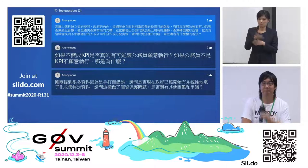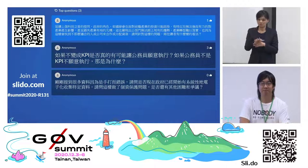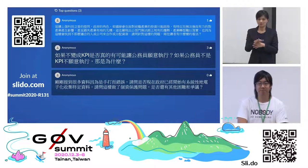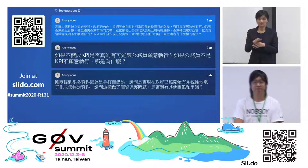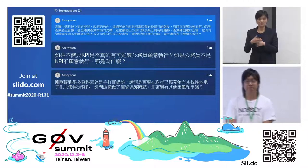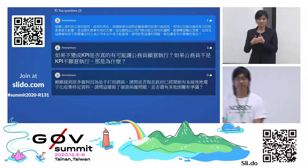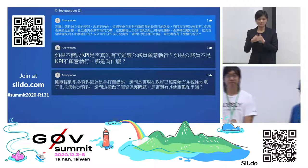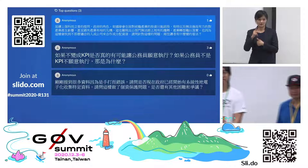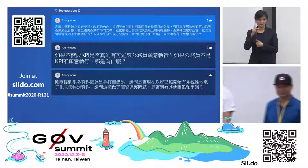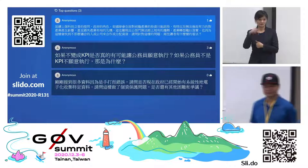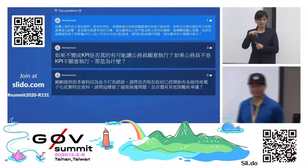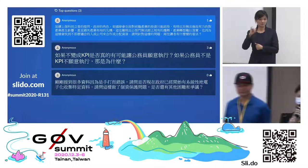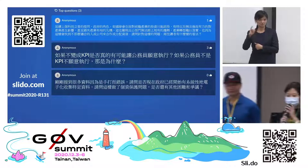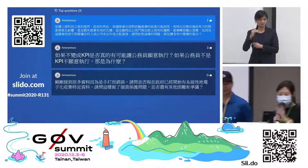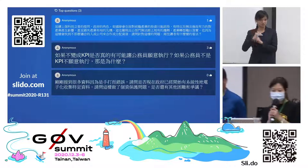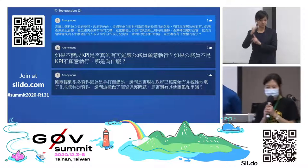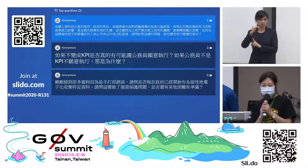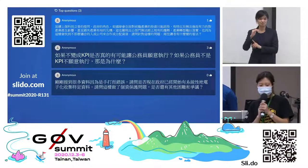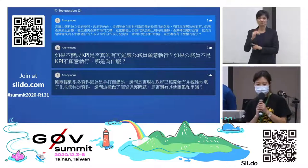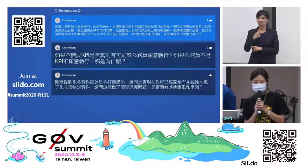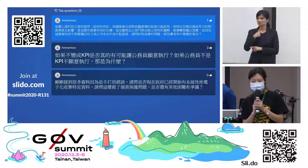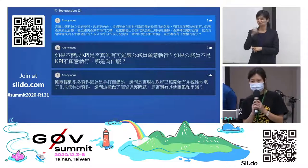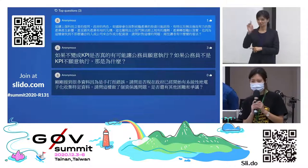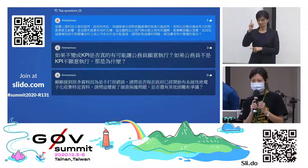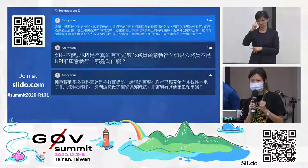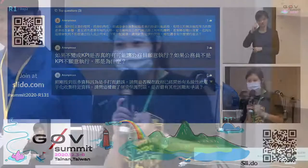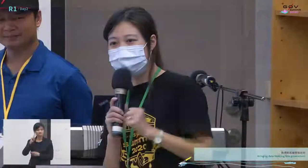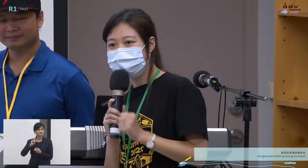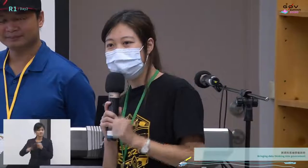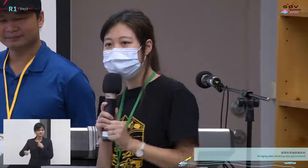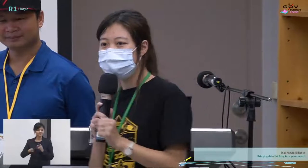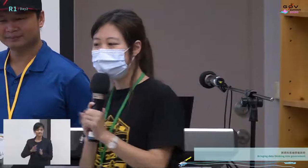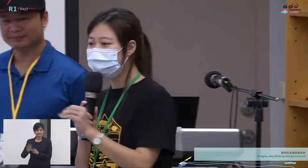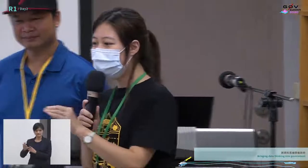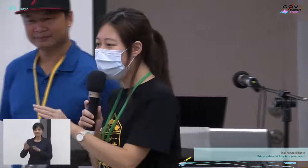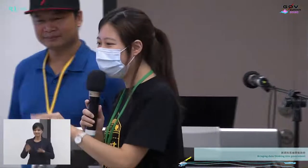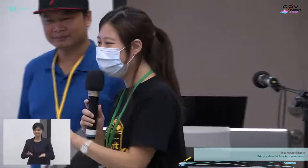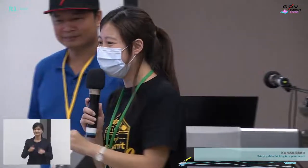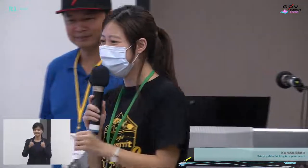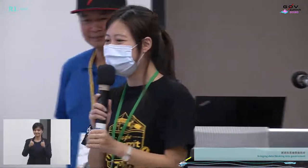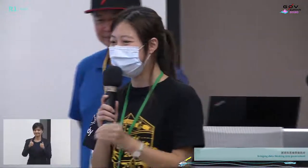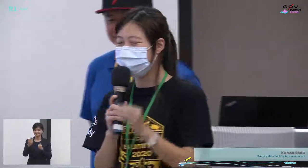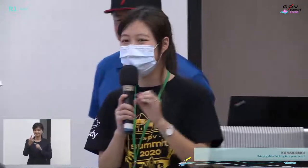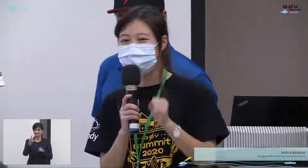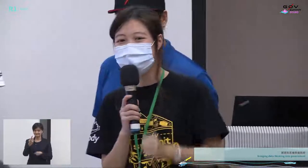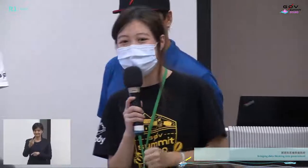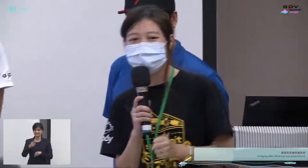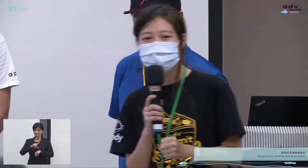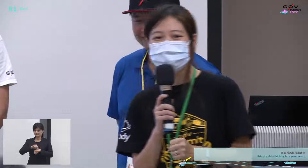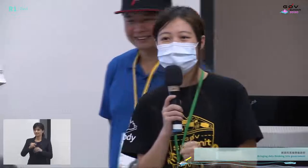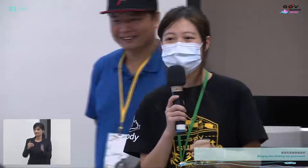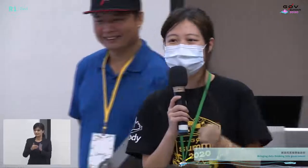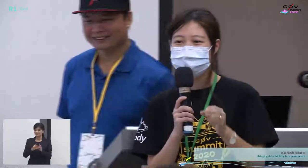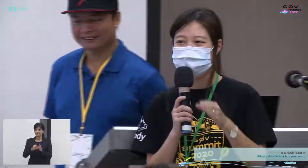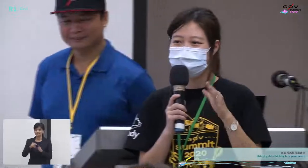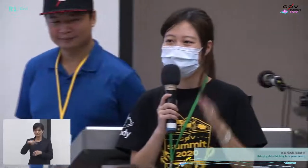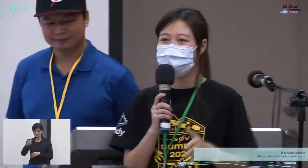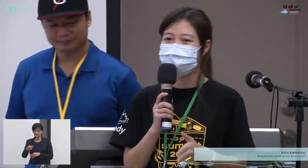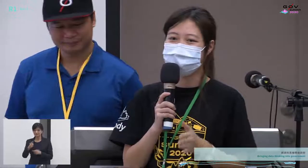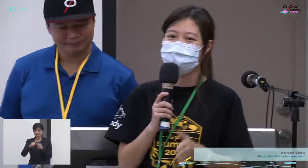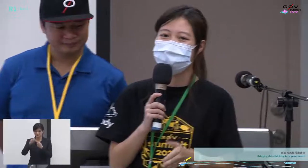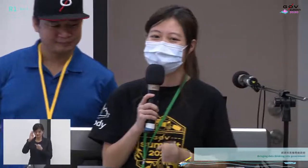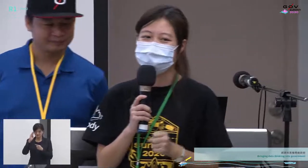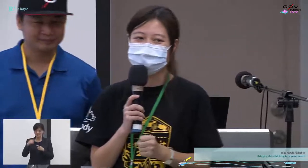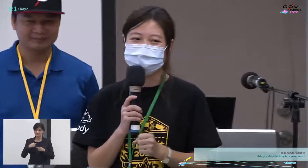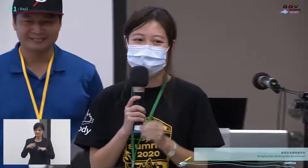象。 好，那非常谢谢两位，因为其实我们时间已经到了，所以下面那个题目我可能要先道歉一下，因为我们这场其实一开